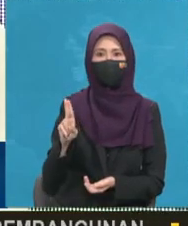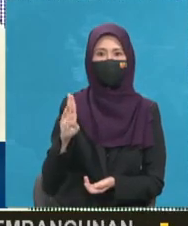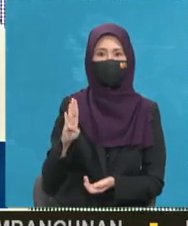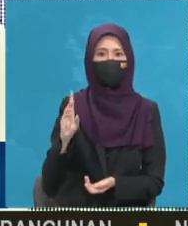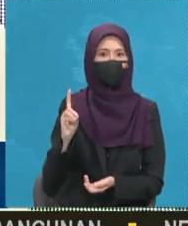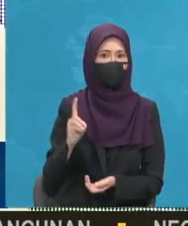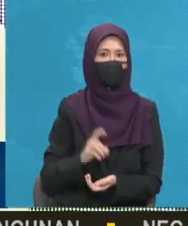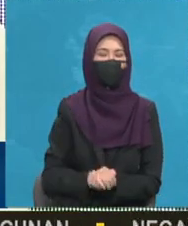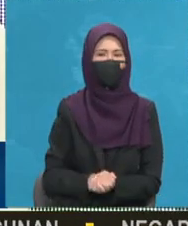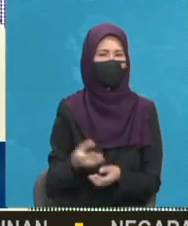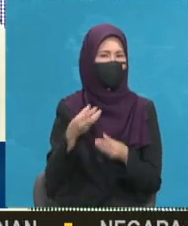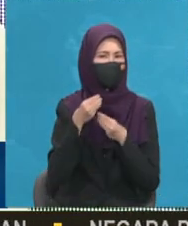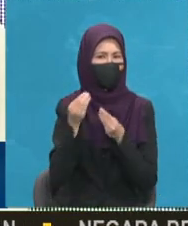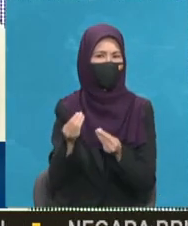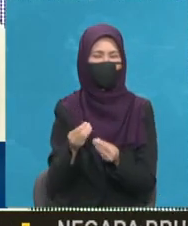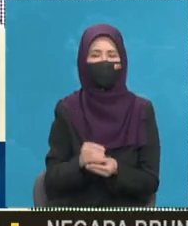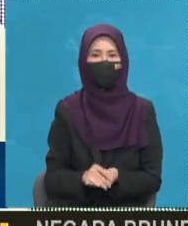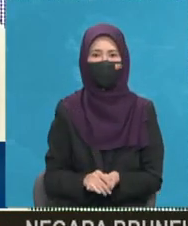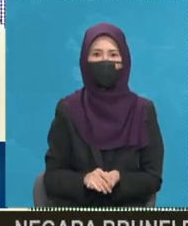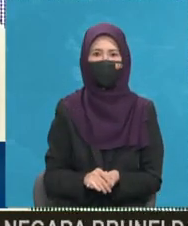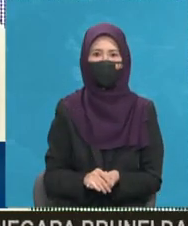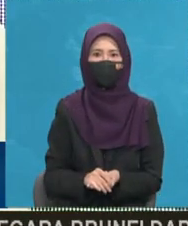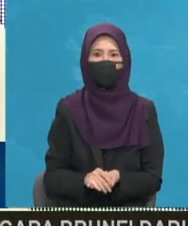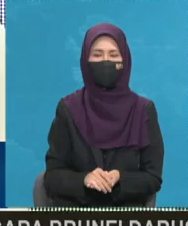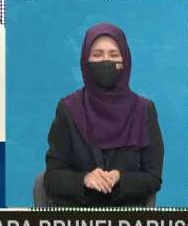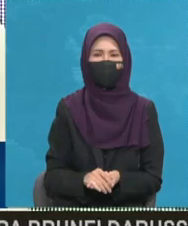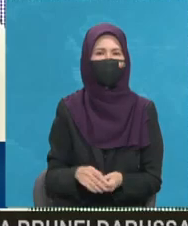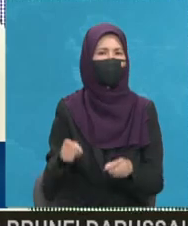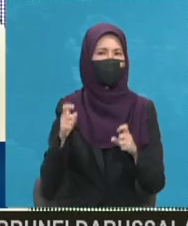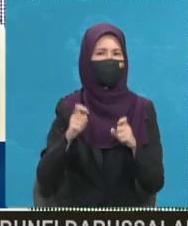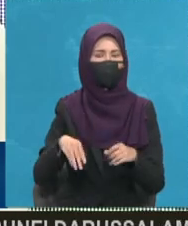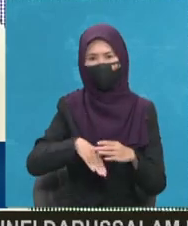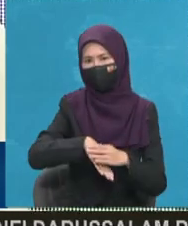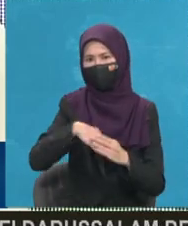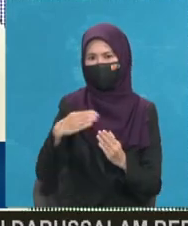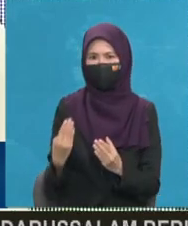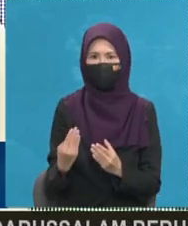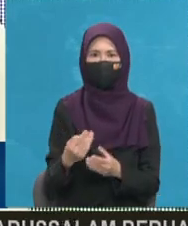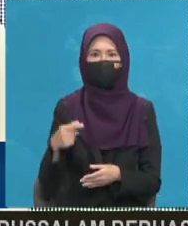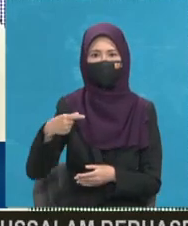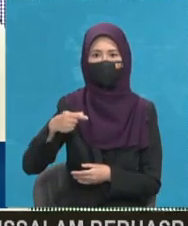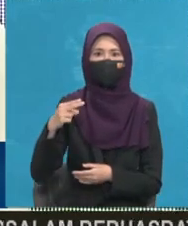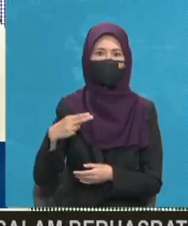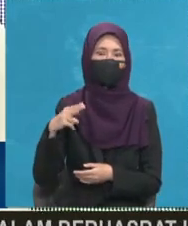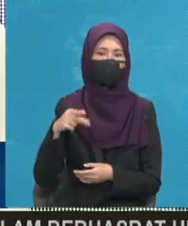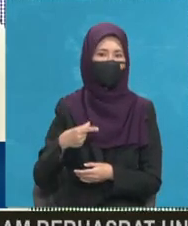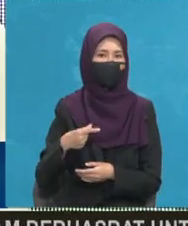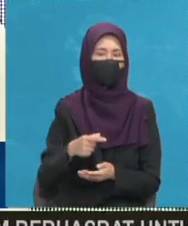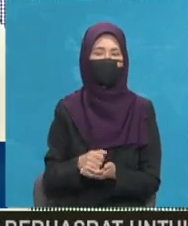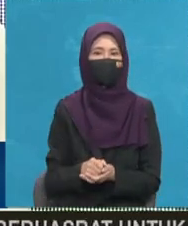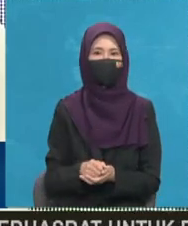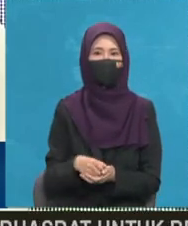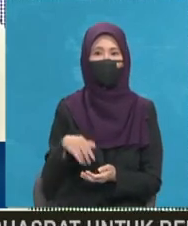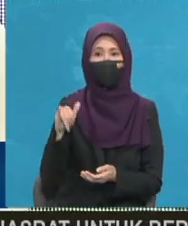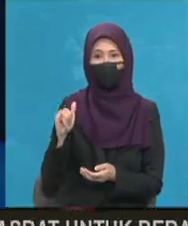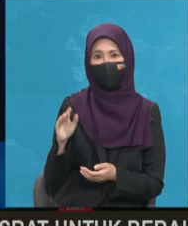ucapkannya berkata dikasih teknologi diperlukan untuk mengurangkan pelepasan cxc yang berbahagia dato.sri jurutera